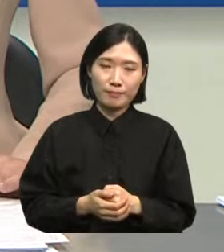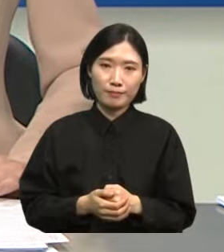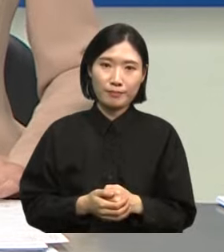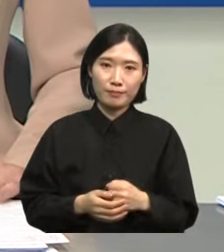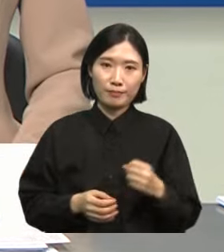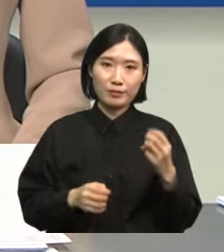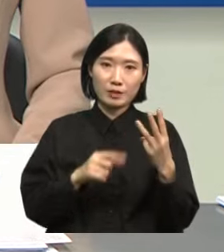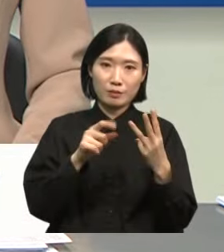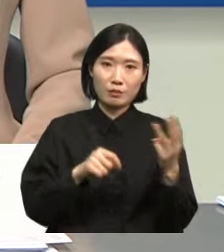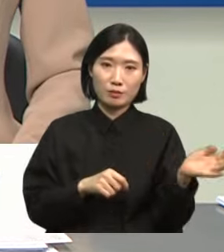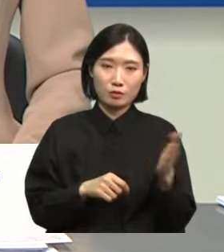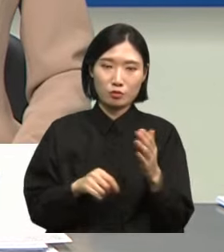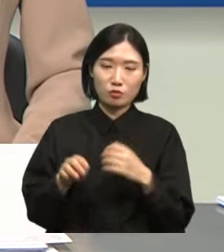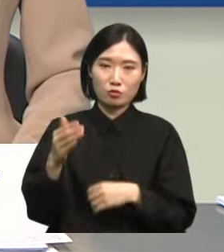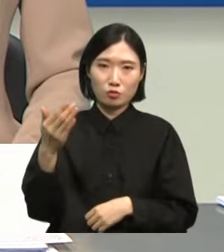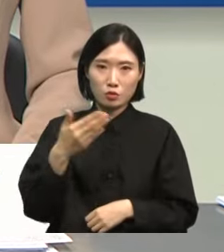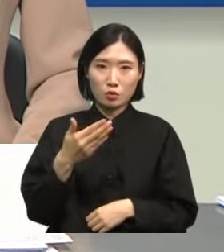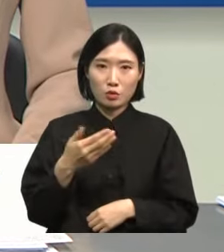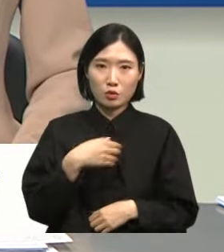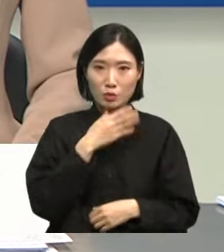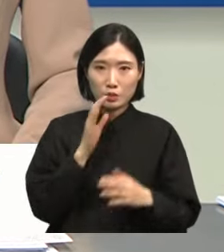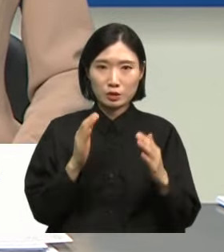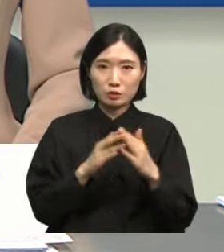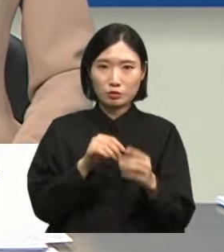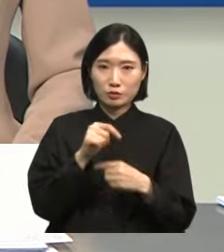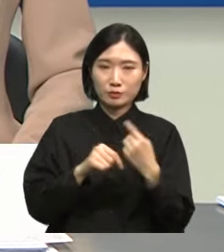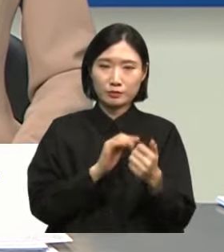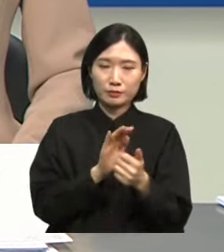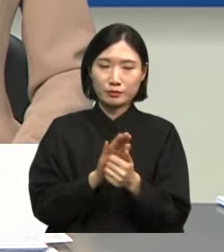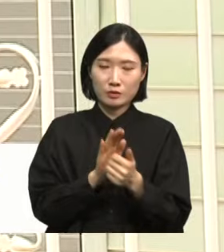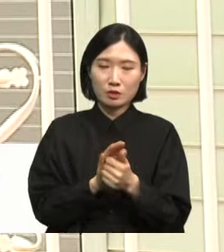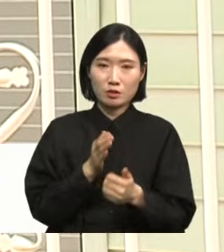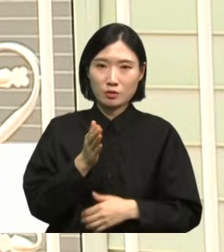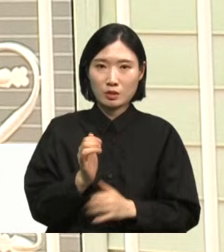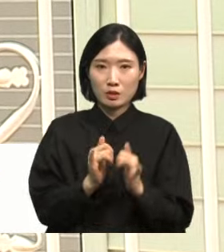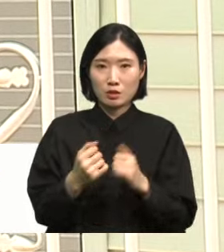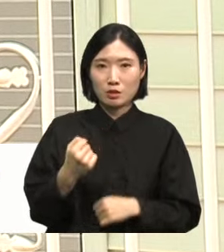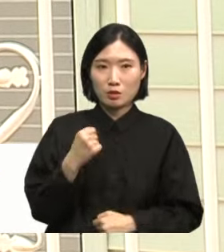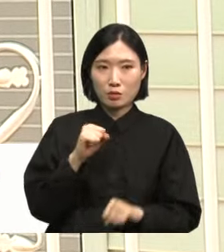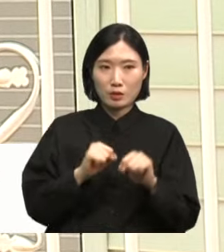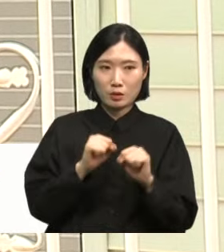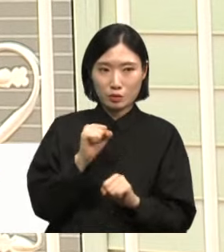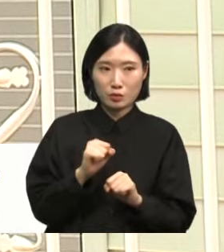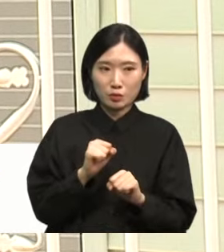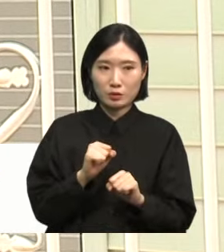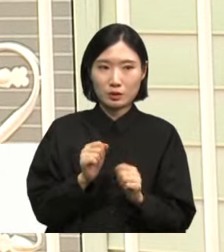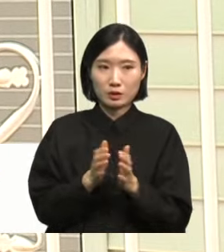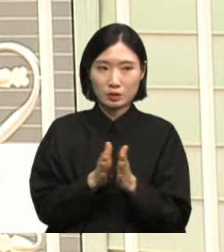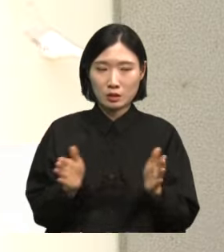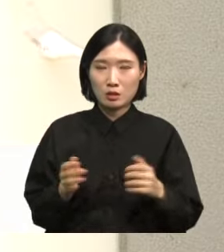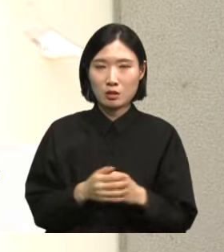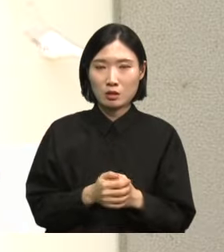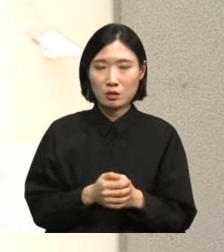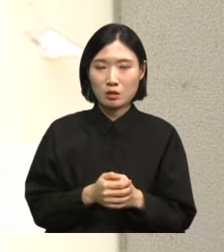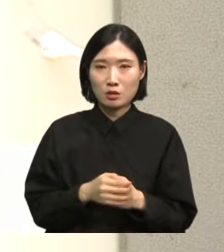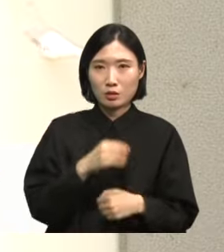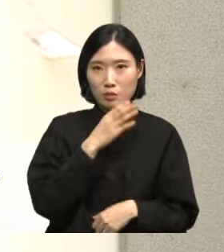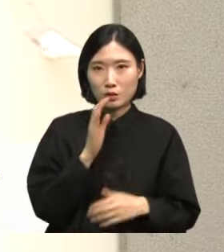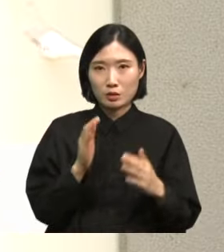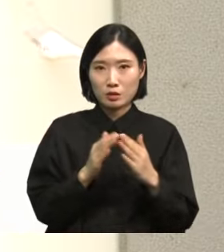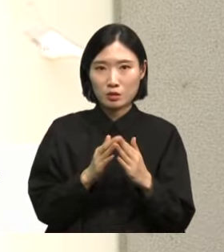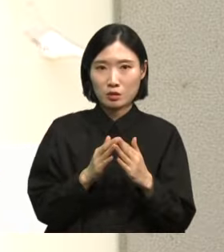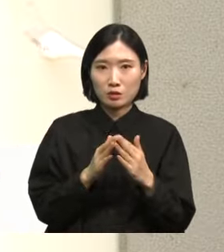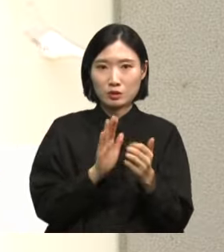다음 달부터 로그에서는 경로당의 운영을 지원하는 전담인력의 활동을 시작합니다 구로구는 경로당 지원